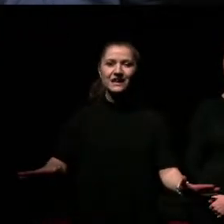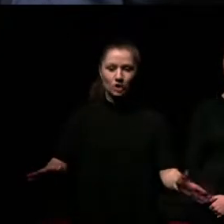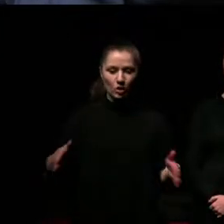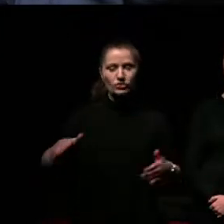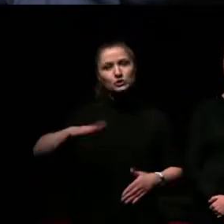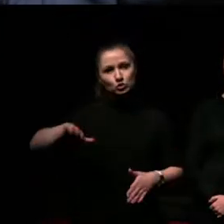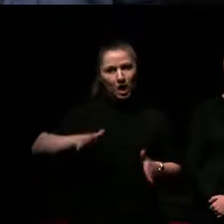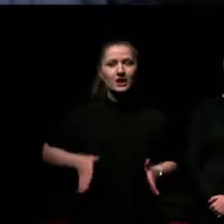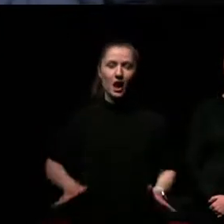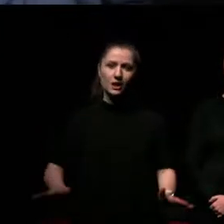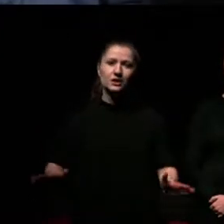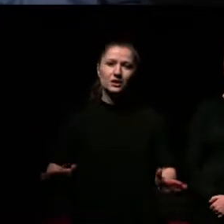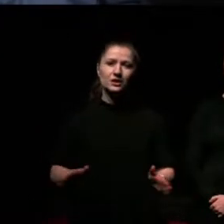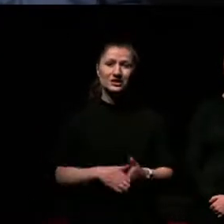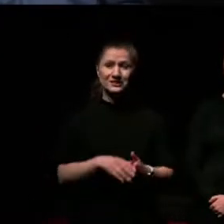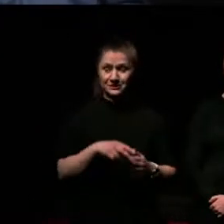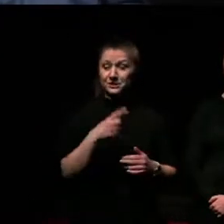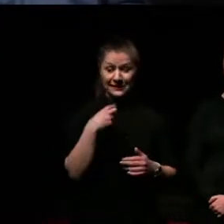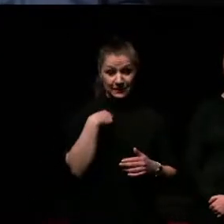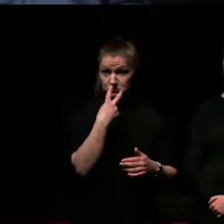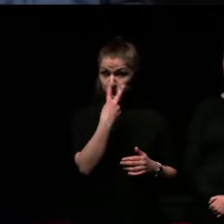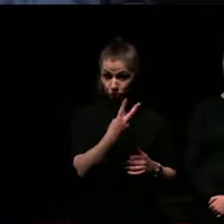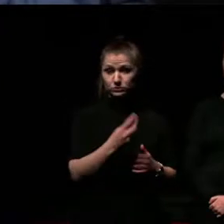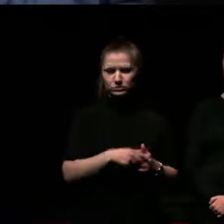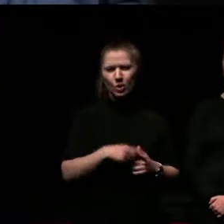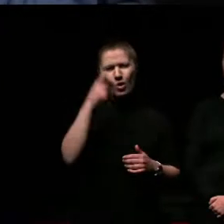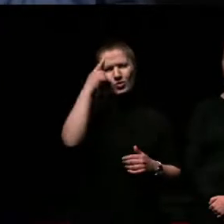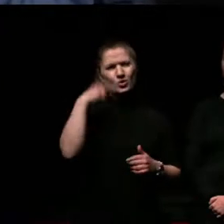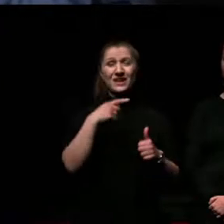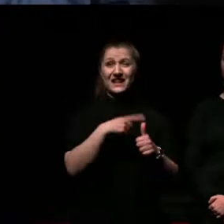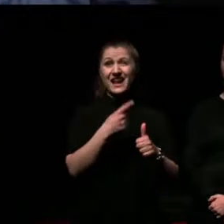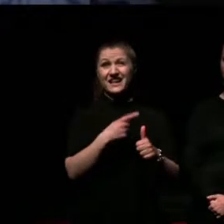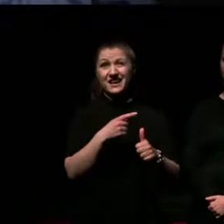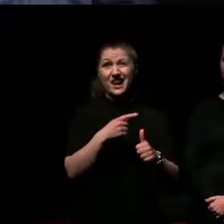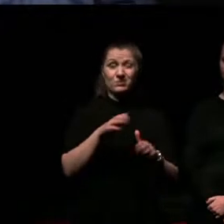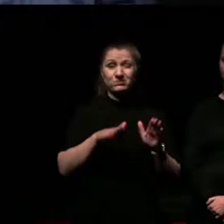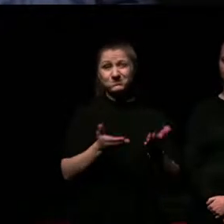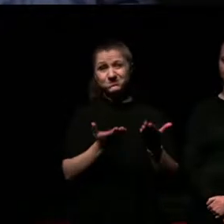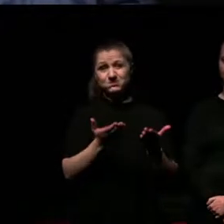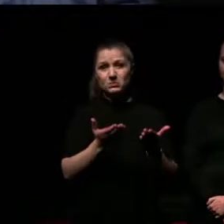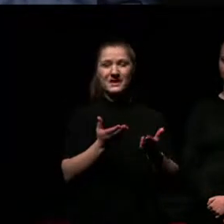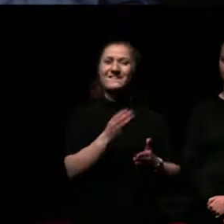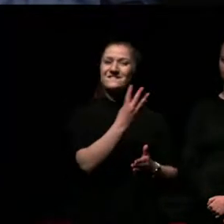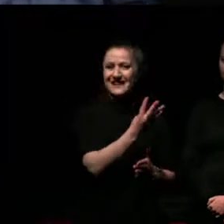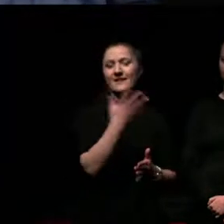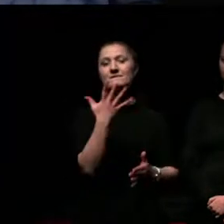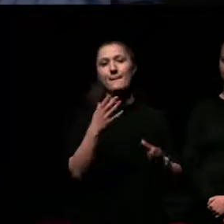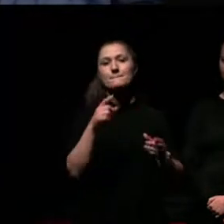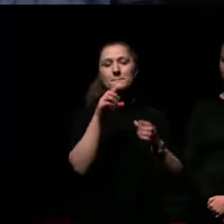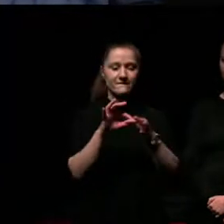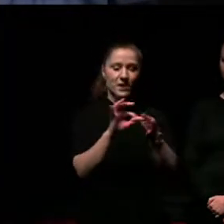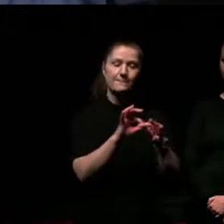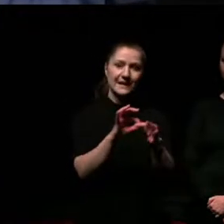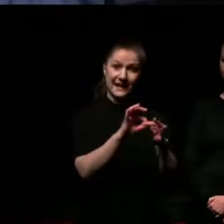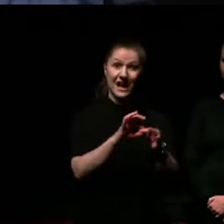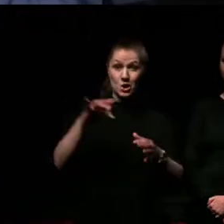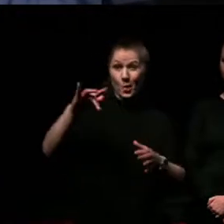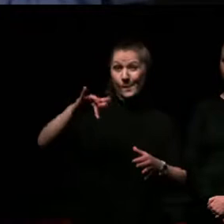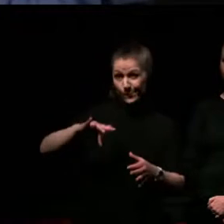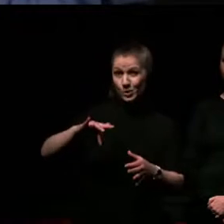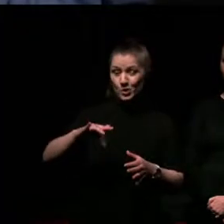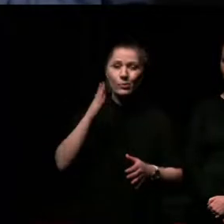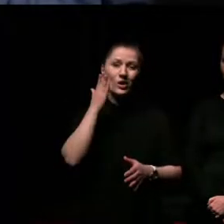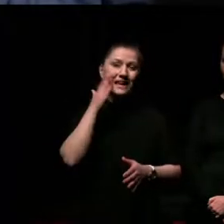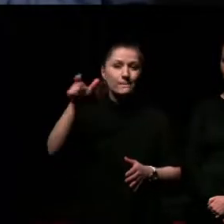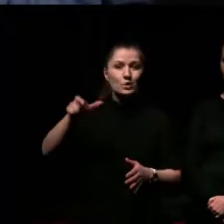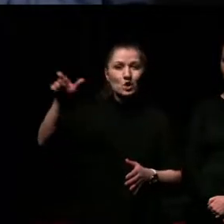nasjonaldrakt, jeg så, og jeg tror jeg telte omtrent 4 eller 5 familier i en by med innbyggere